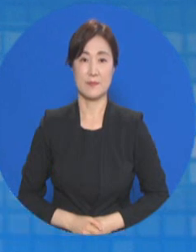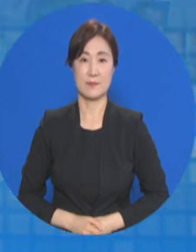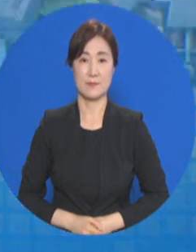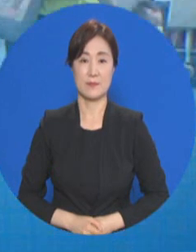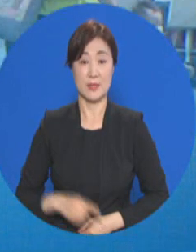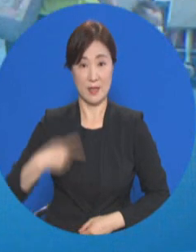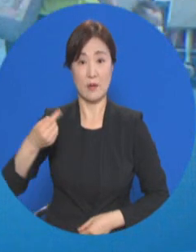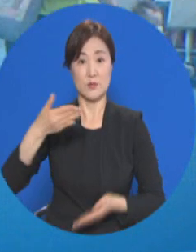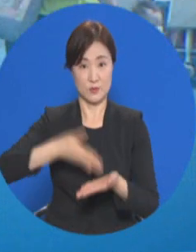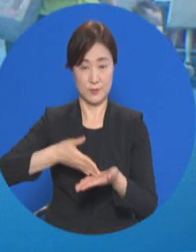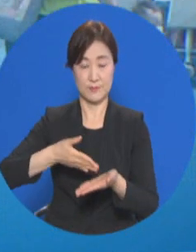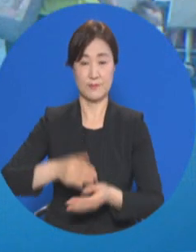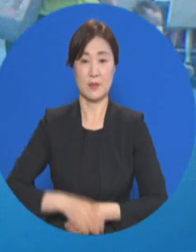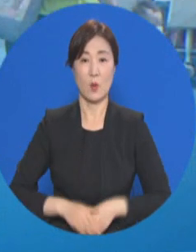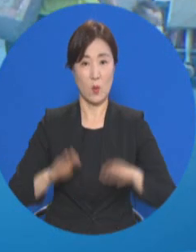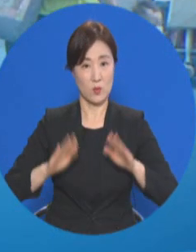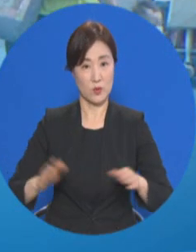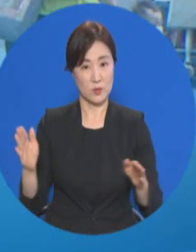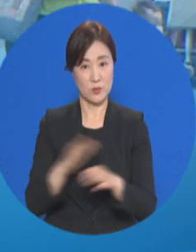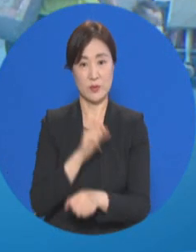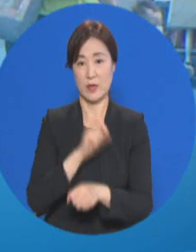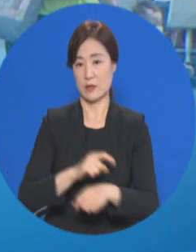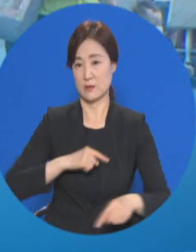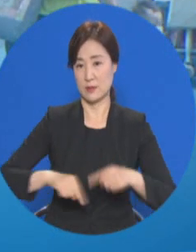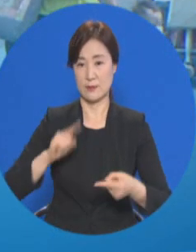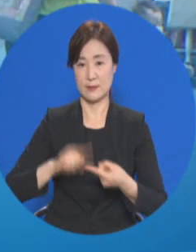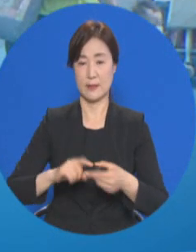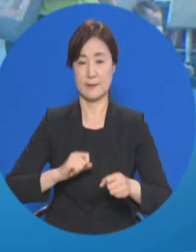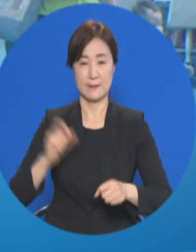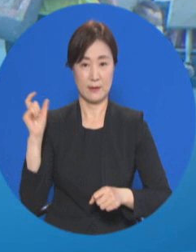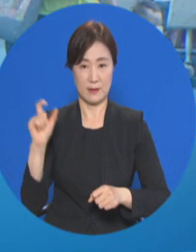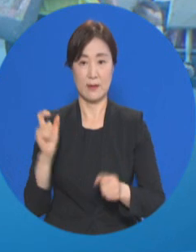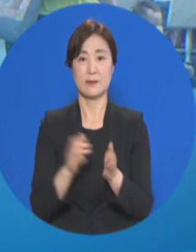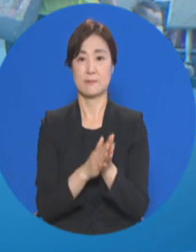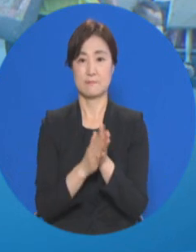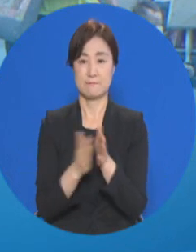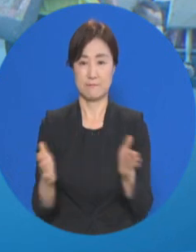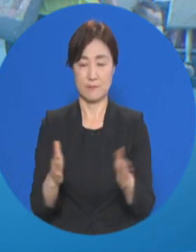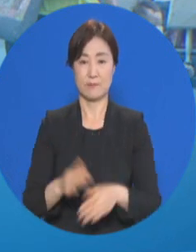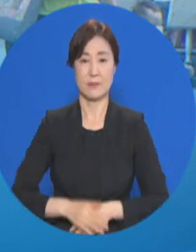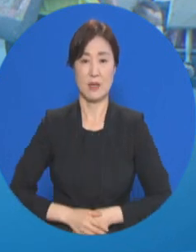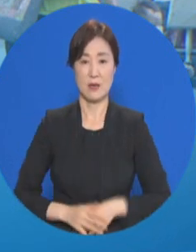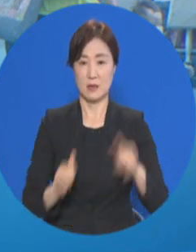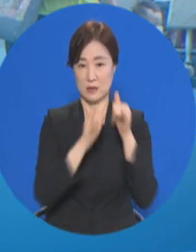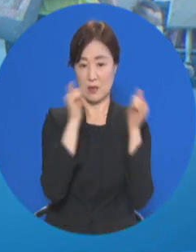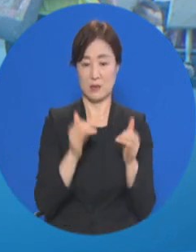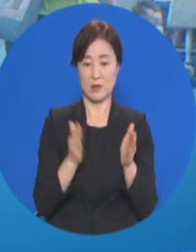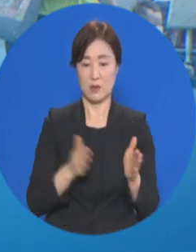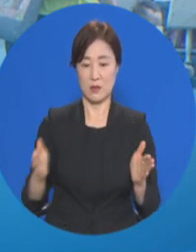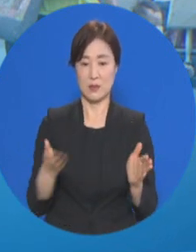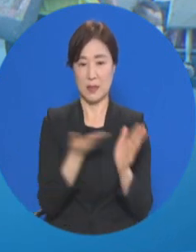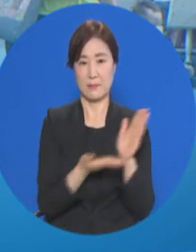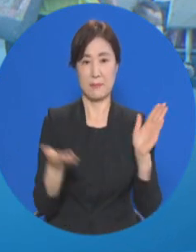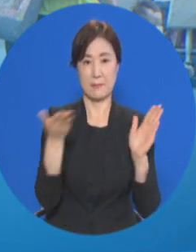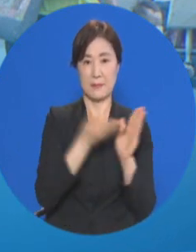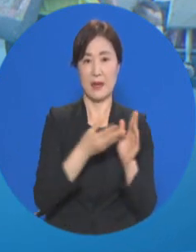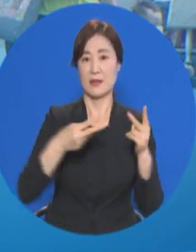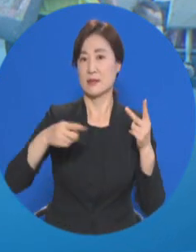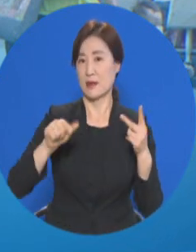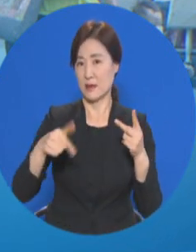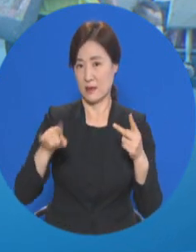다음 뉴스입니다. 오늘부터 행정적 대응도 크게 강화됐습니다. 사회적 거리두기가 2단계로 격상된